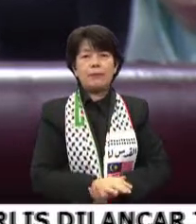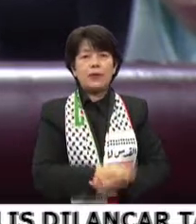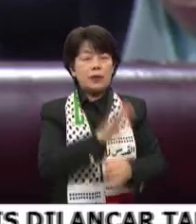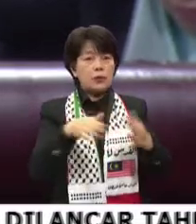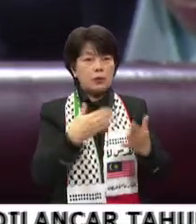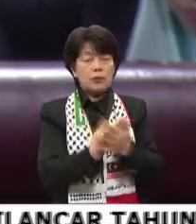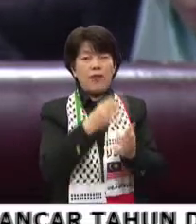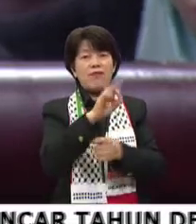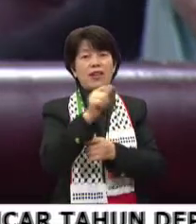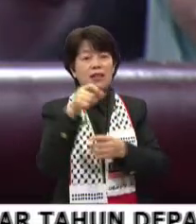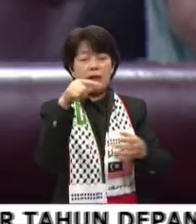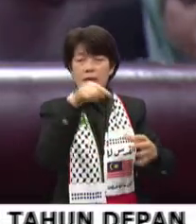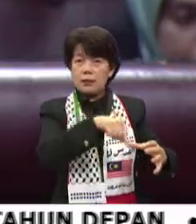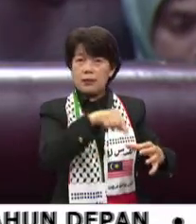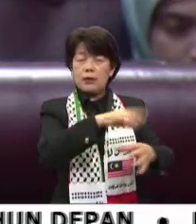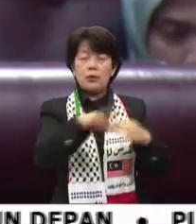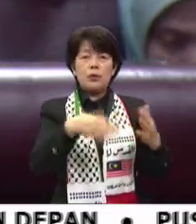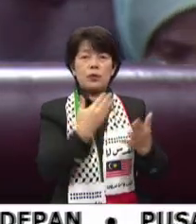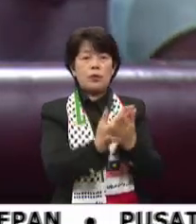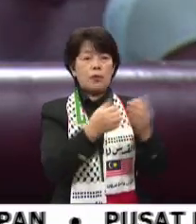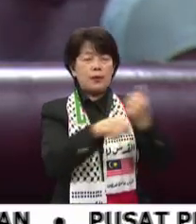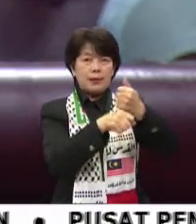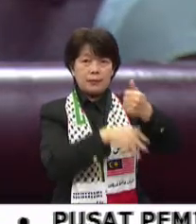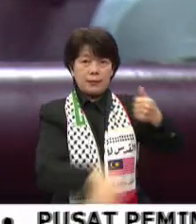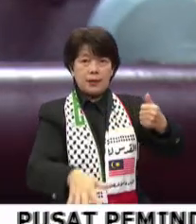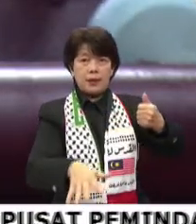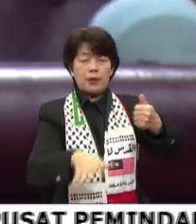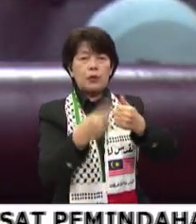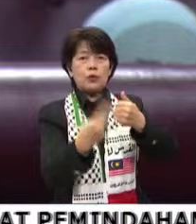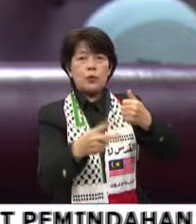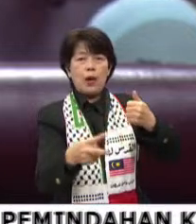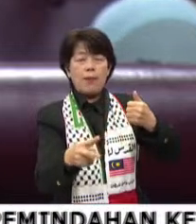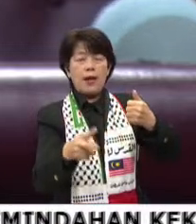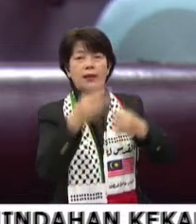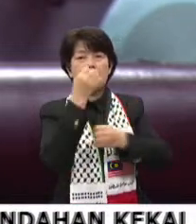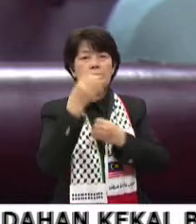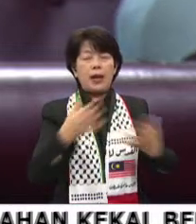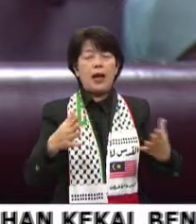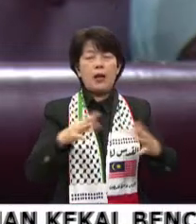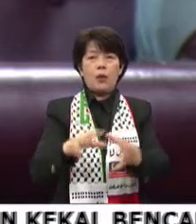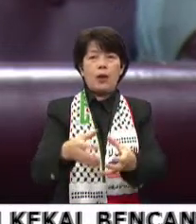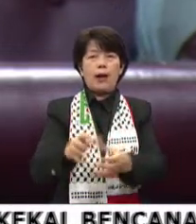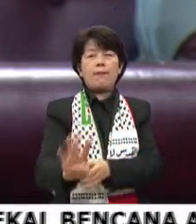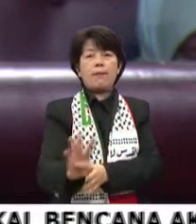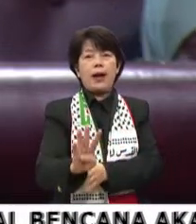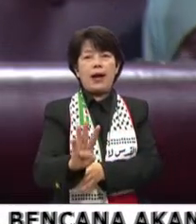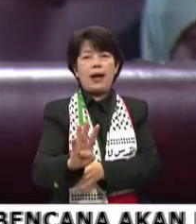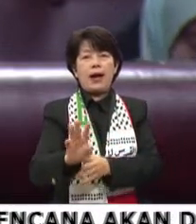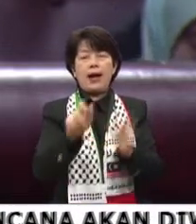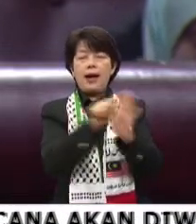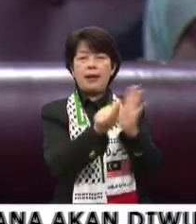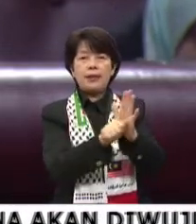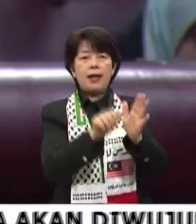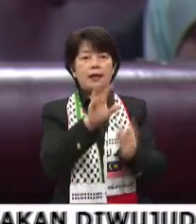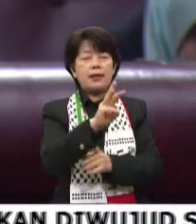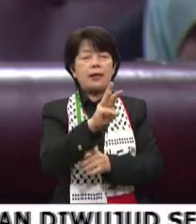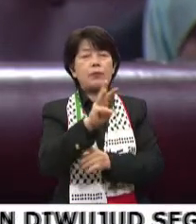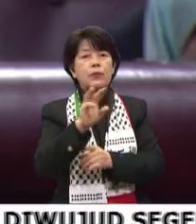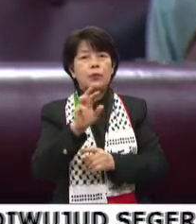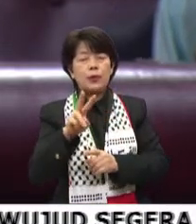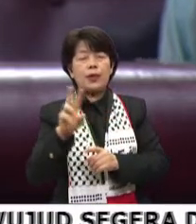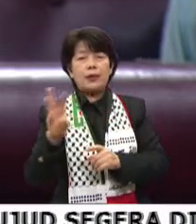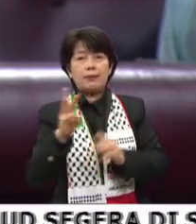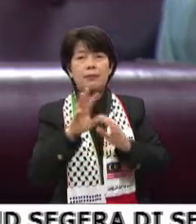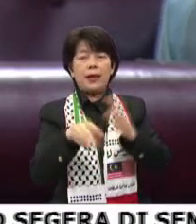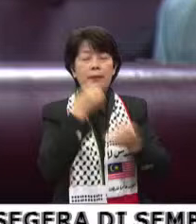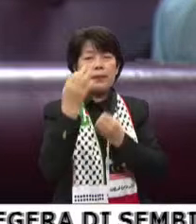melalui fasal ini juga subseksyen baharu 12 4 dimasukkan ke dalam akta 262 yang menghendaki